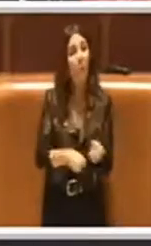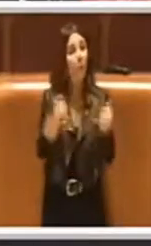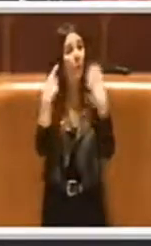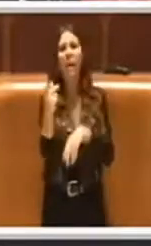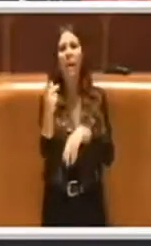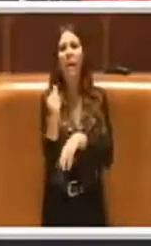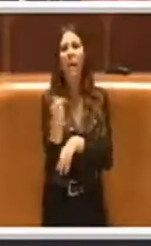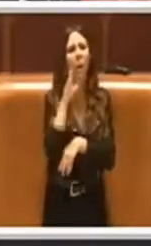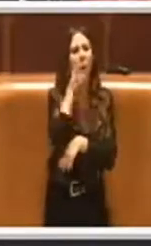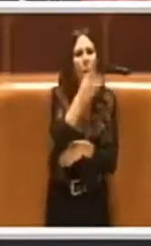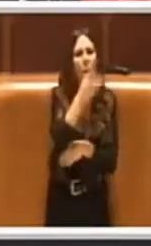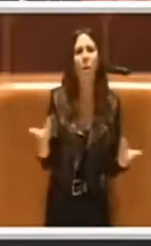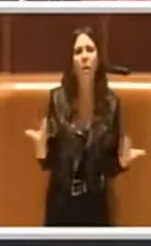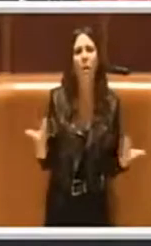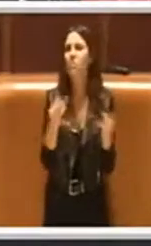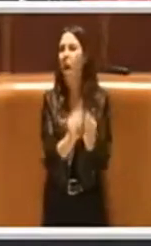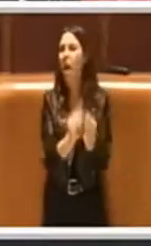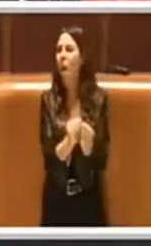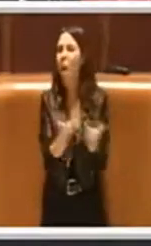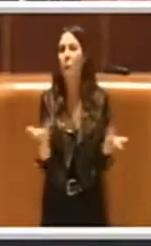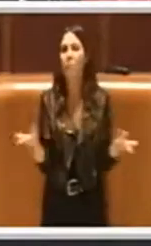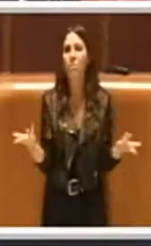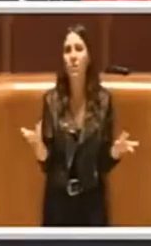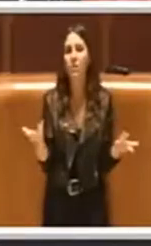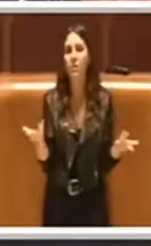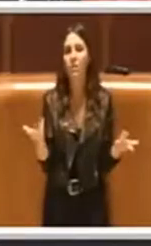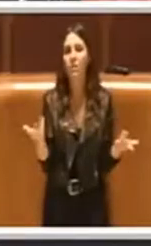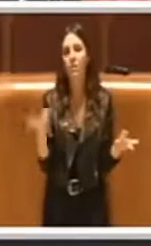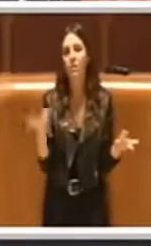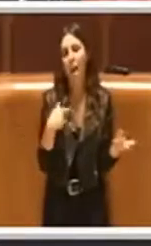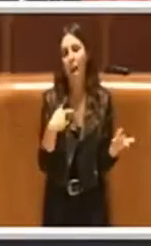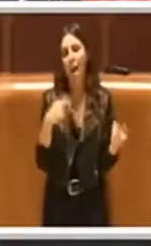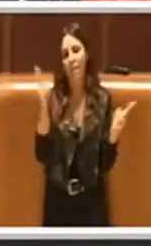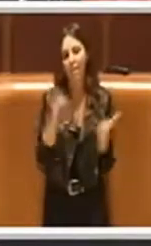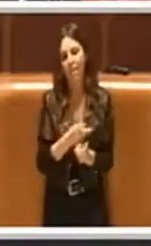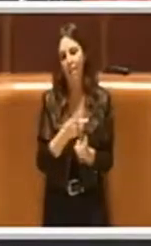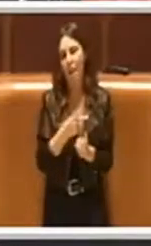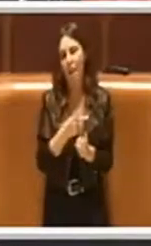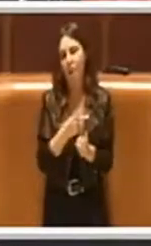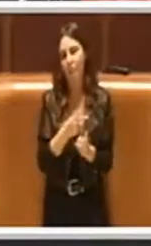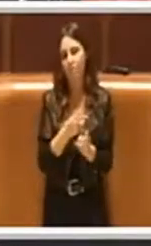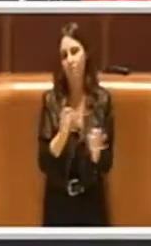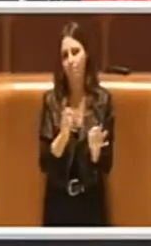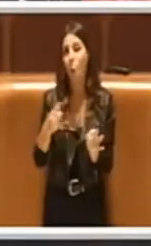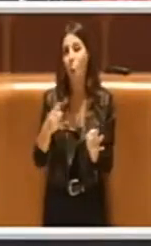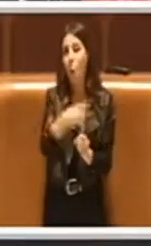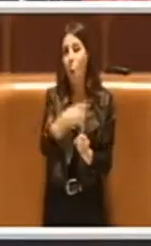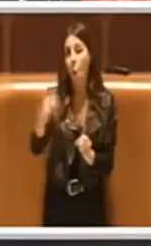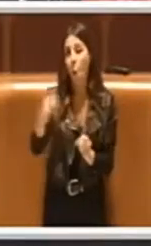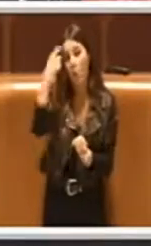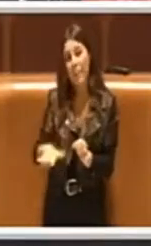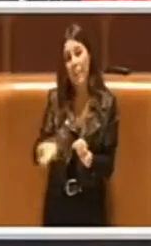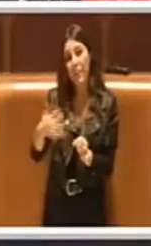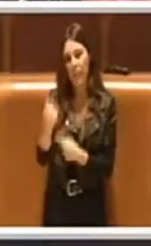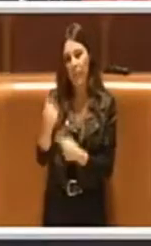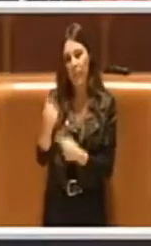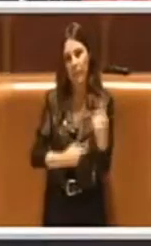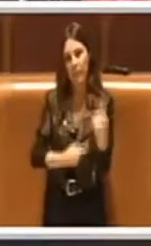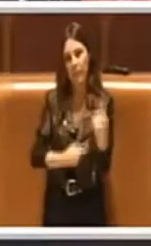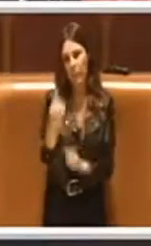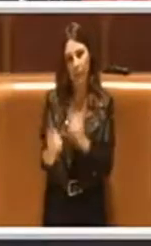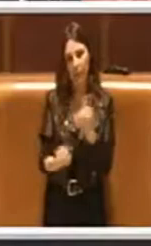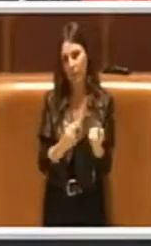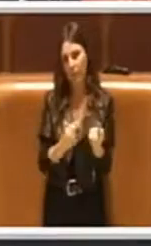sulle consulenze ma come non è così ovviamente loro sanno che non è questa la situazione